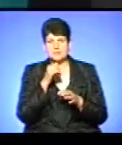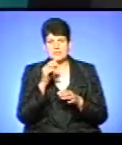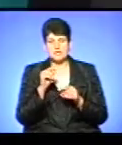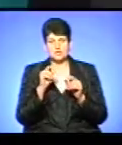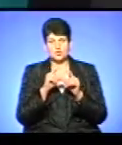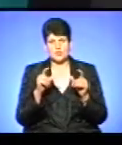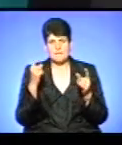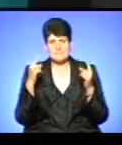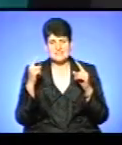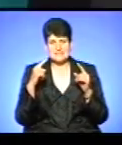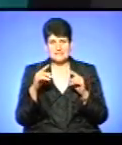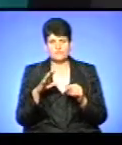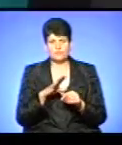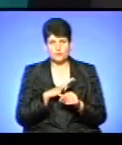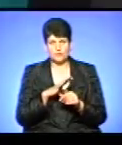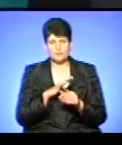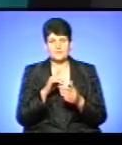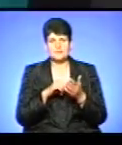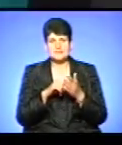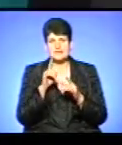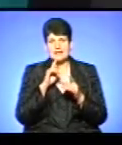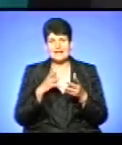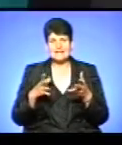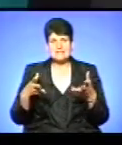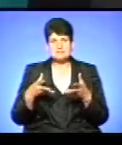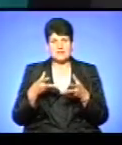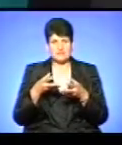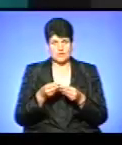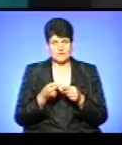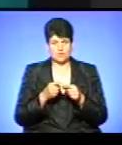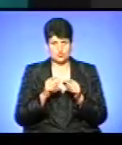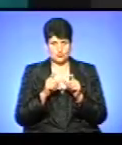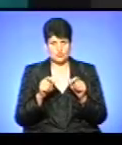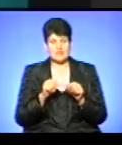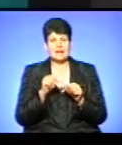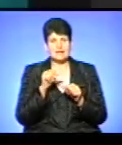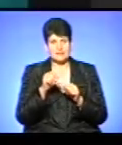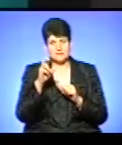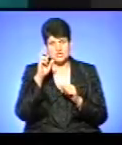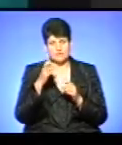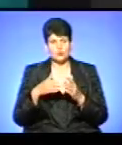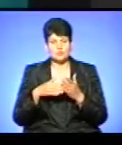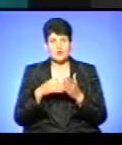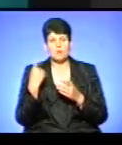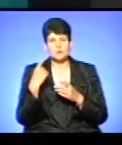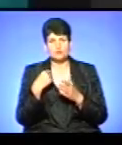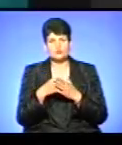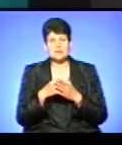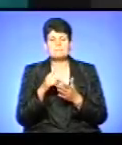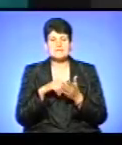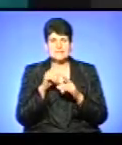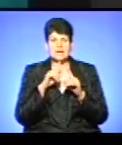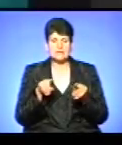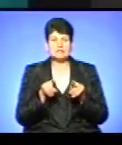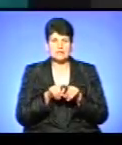школи мистецтв був, міська рада співфінансувала дану школу. Крім державної субвенції, обласного бюджету, міська рада теж